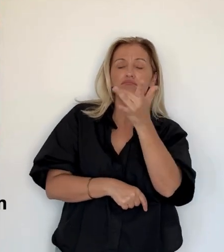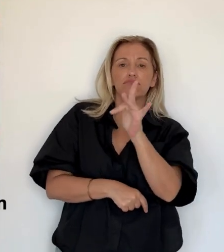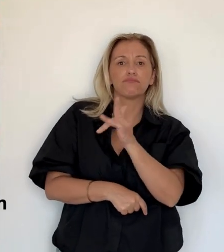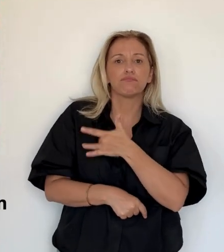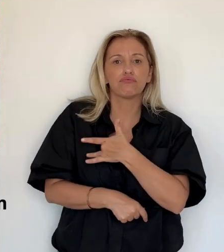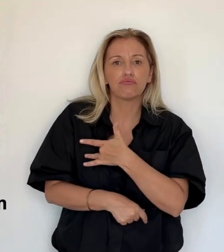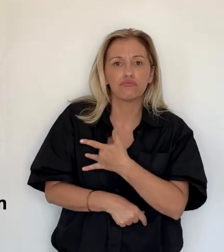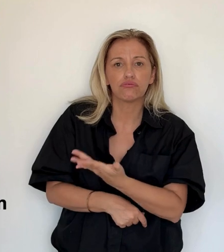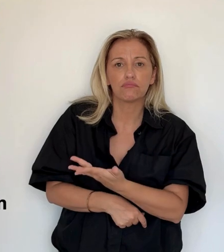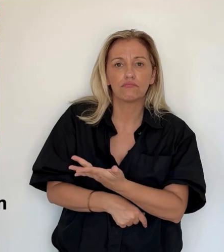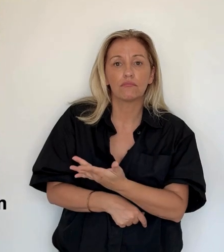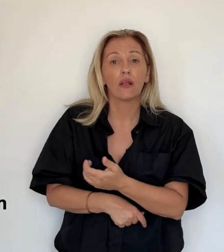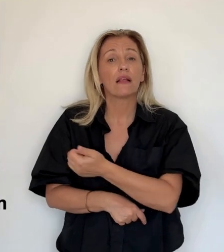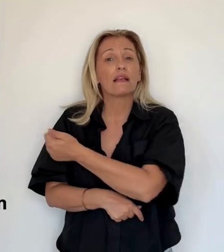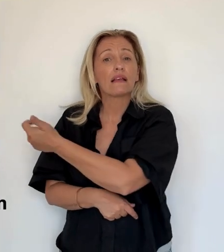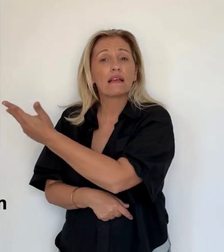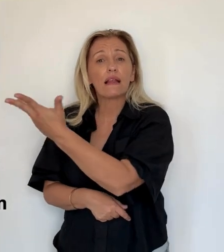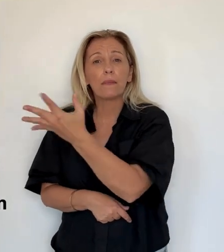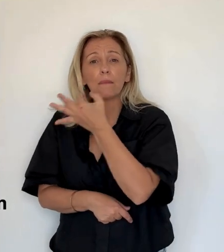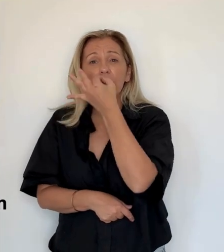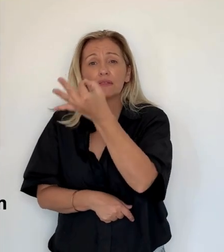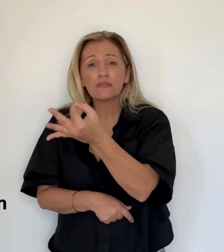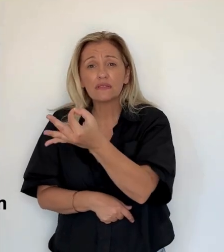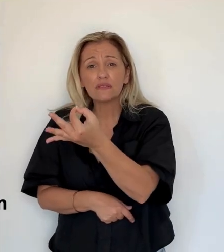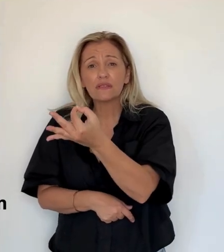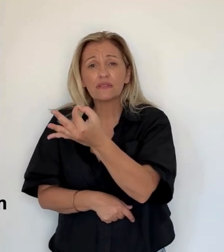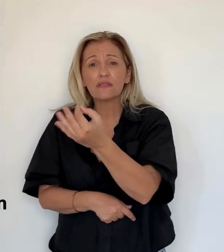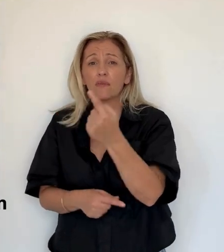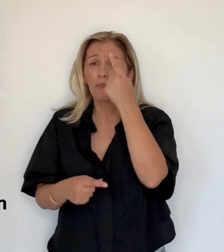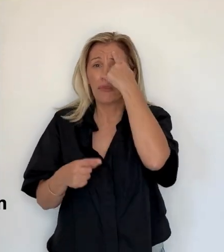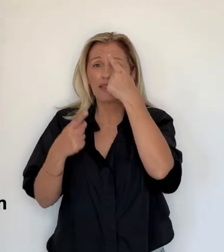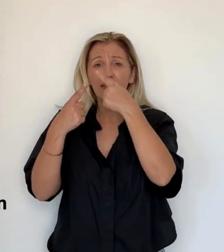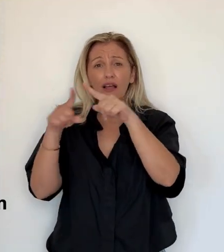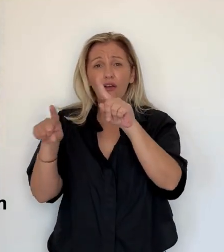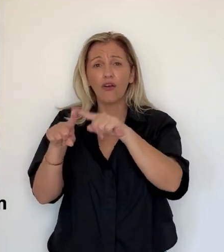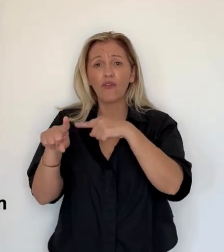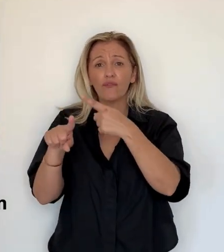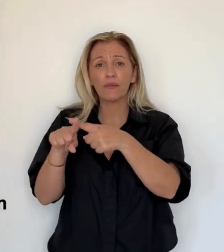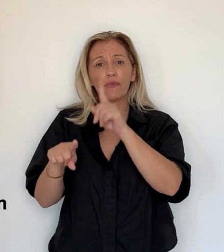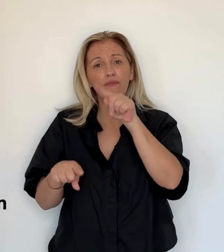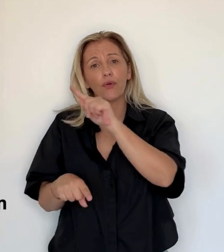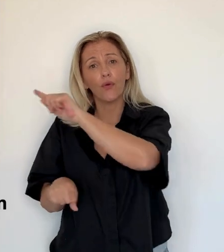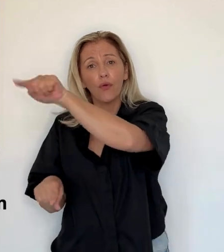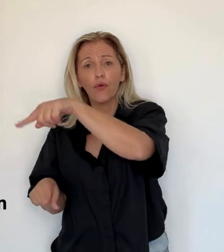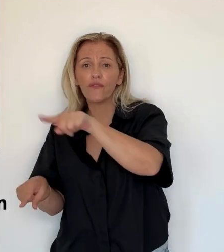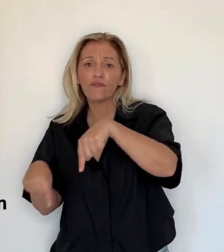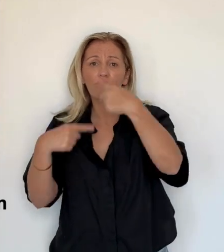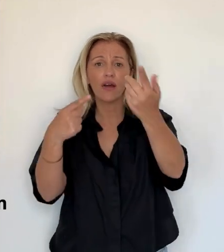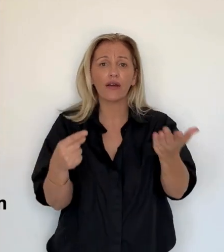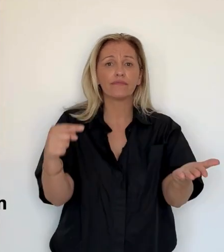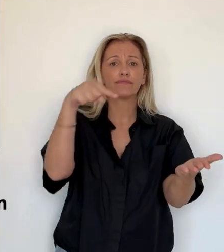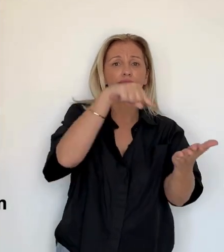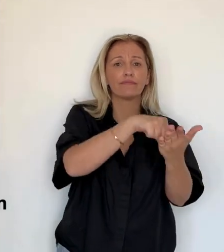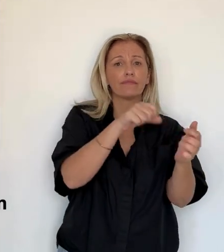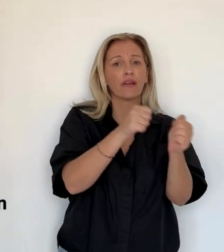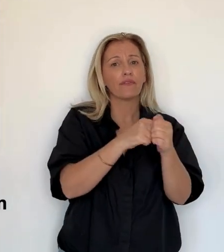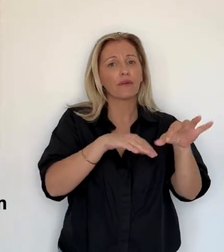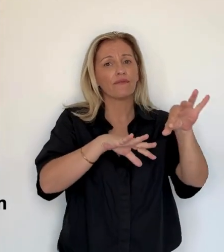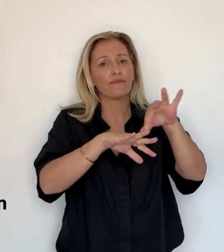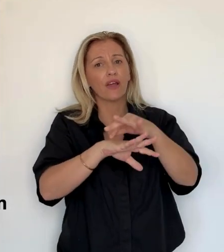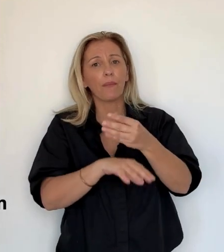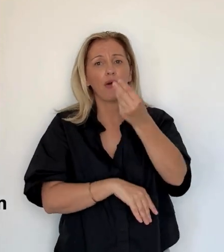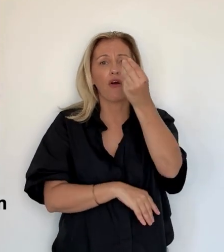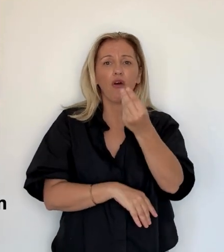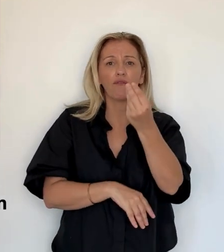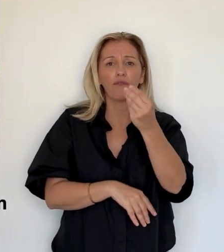présentes. Il faudrait que les gens qui essayent de s'opposer à la diffusion de films pareils, il faudrait qu'ils soient quelques minutes seulement en